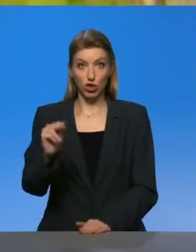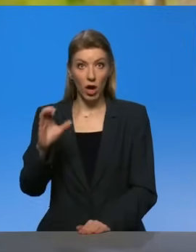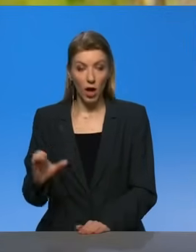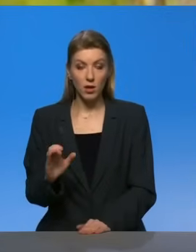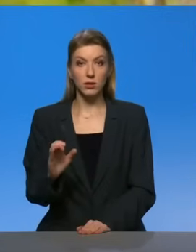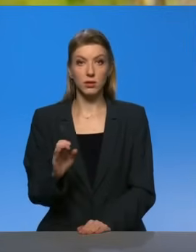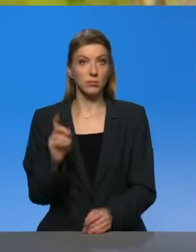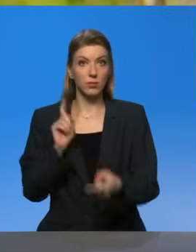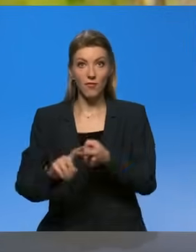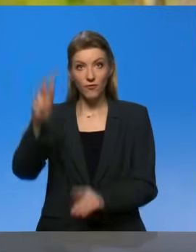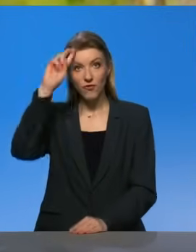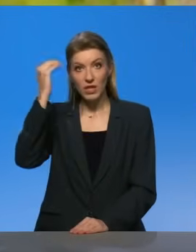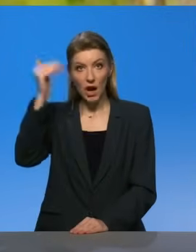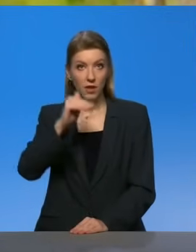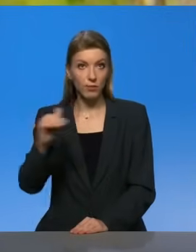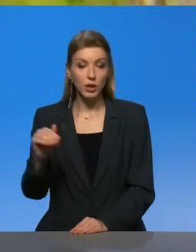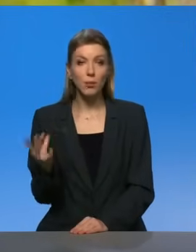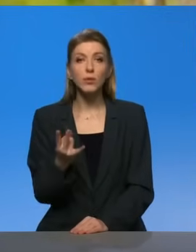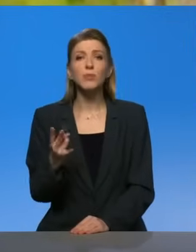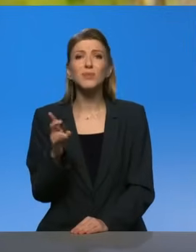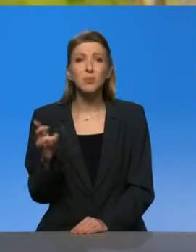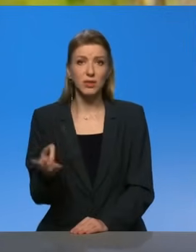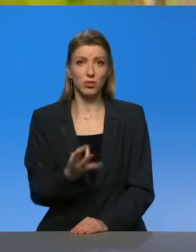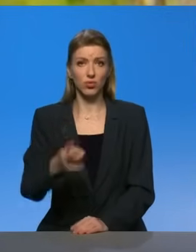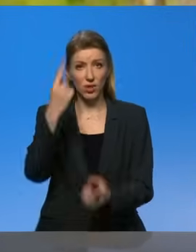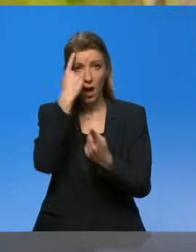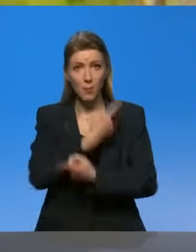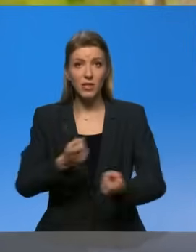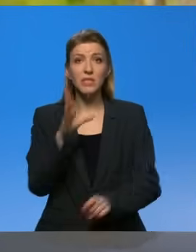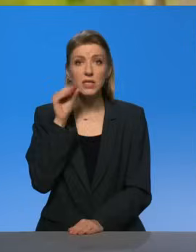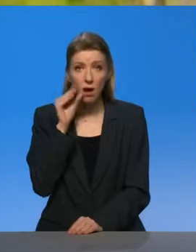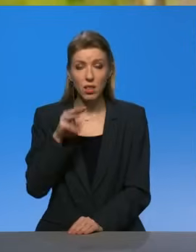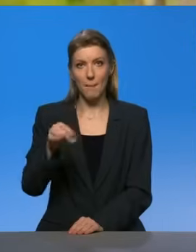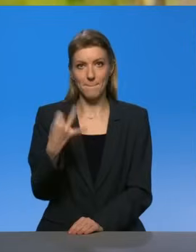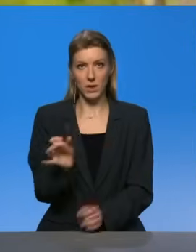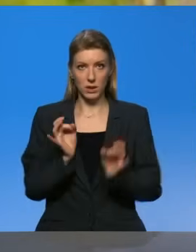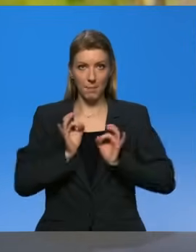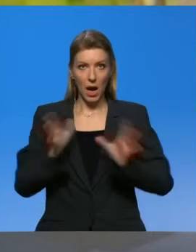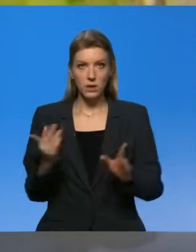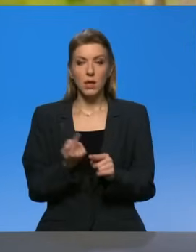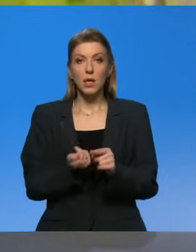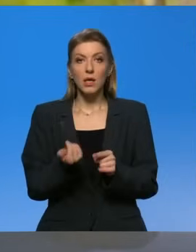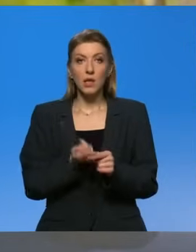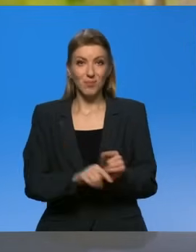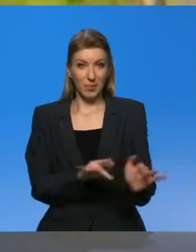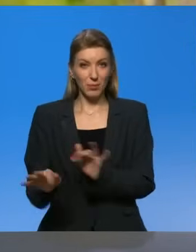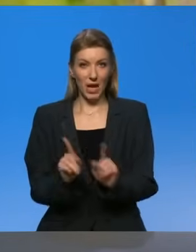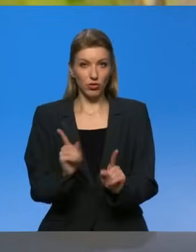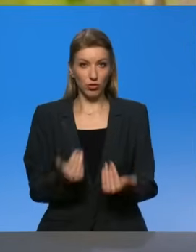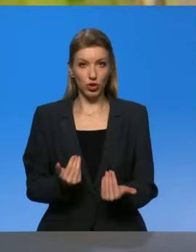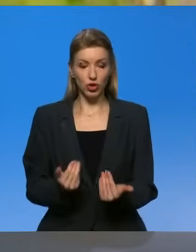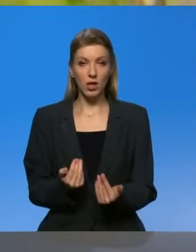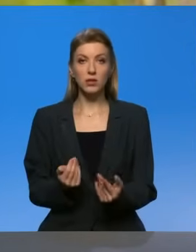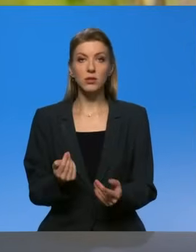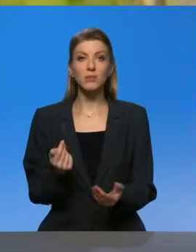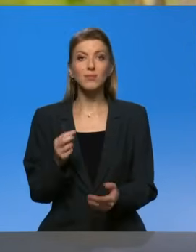было объявить еще в майские дни. И те предприятия, вот, которые сейчас разговаривал, да, оказать вот,